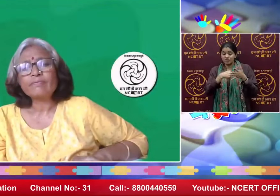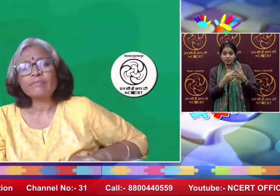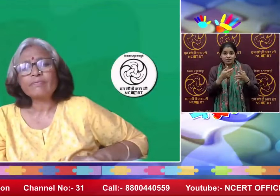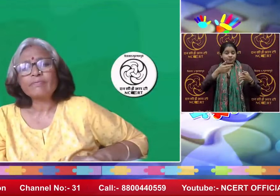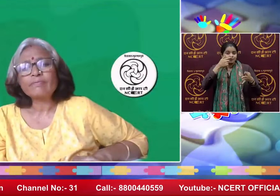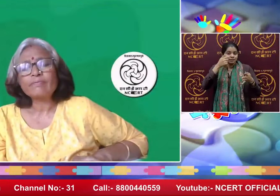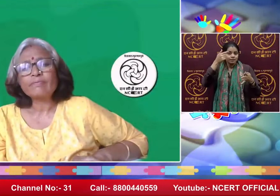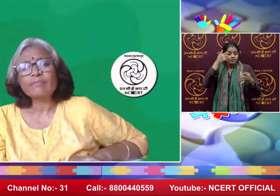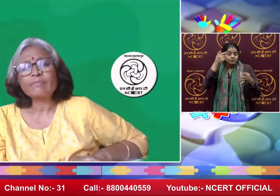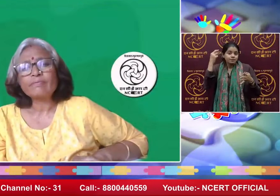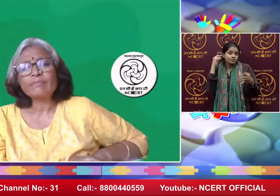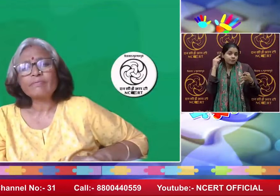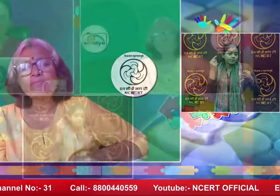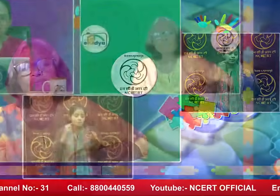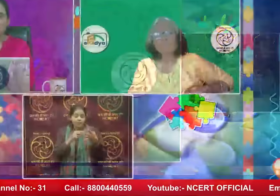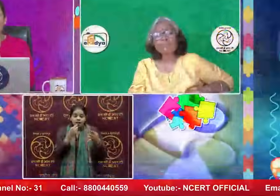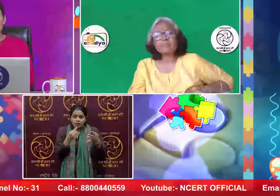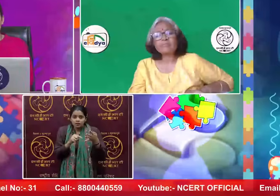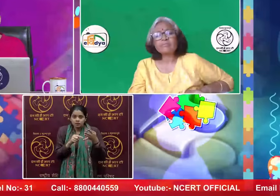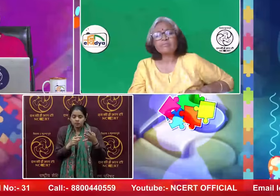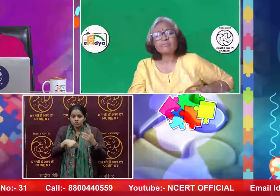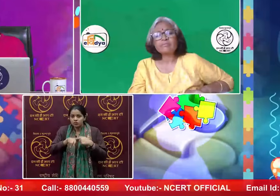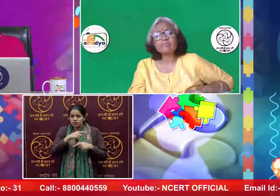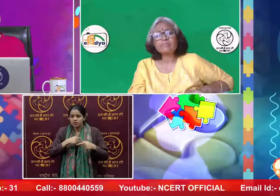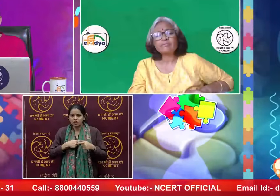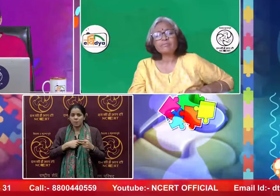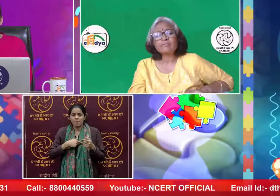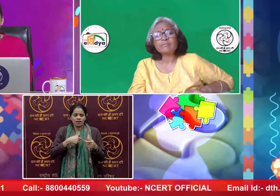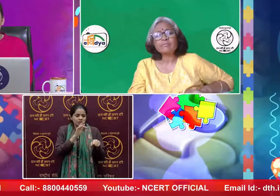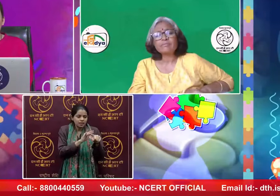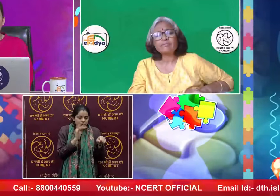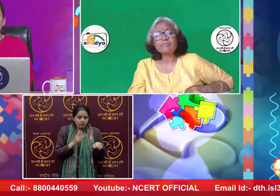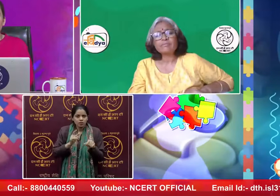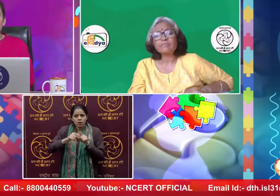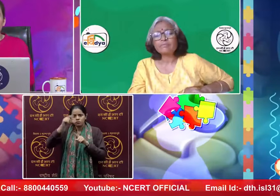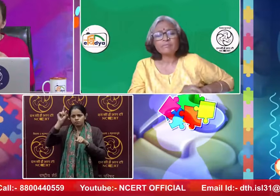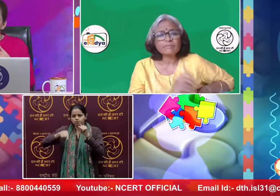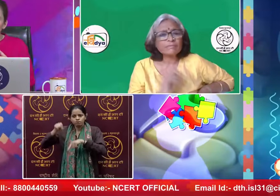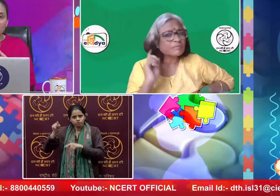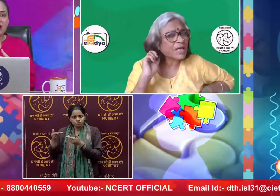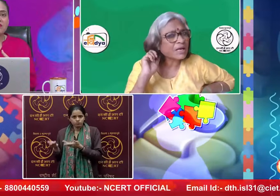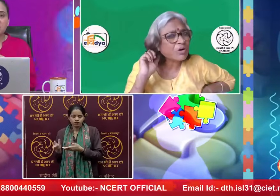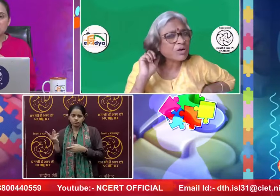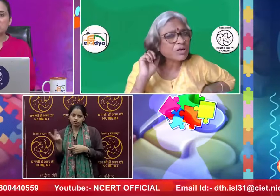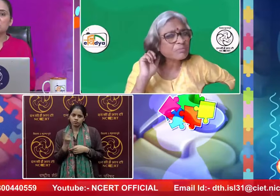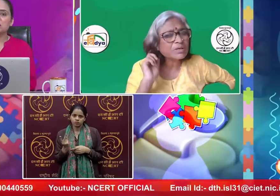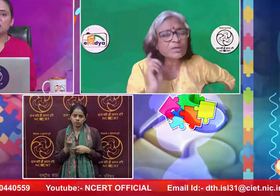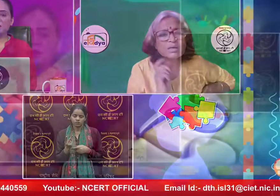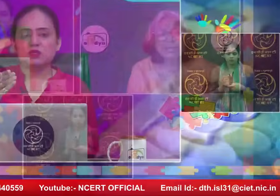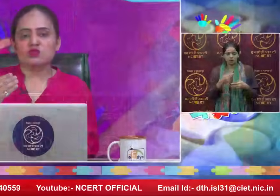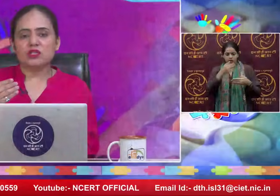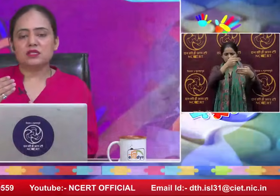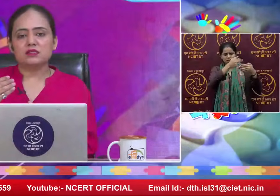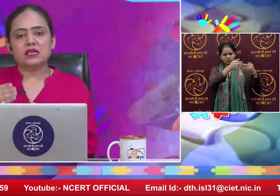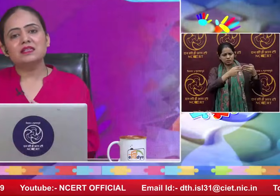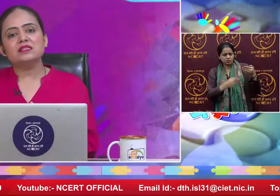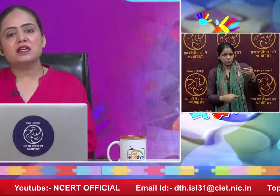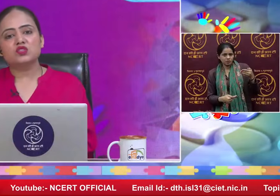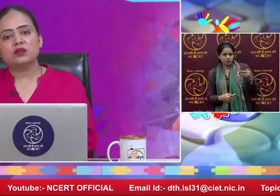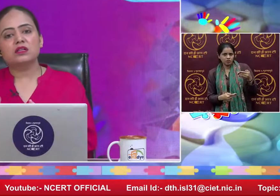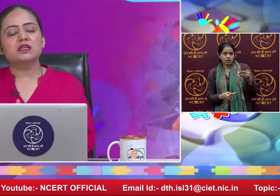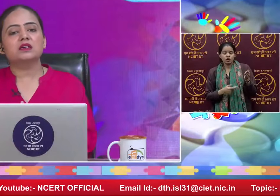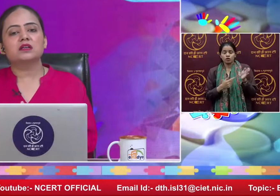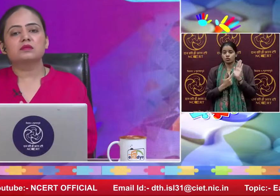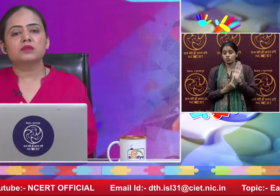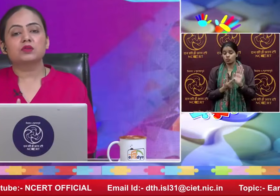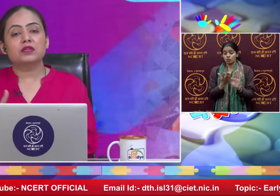role. As you mentioned, some are hypersensitive, some are hyposensitive. But though we have a list, हमारे पास कुछ ऐसे signs हैं